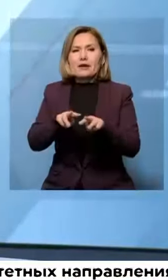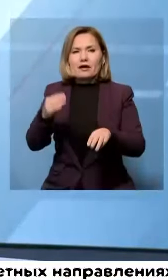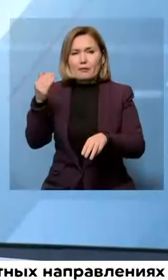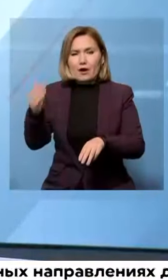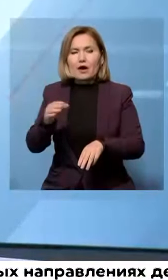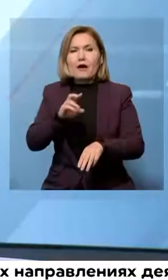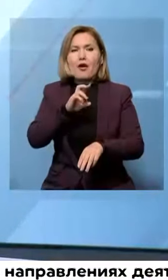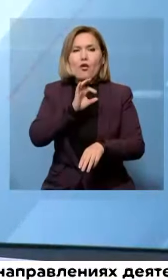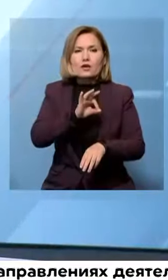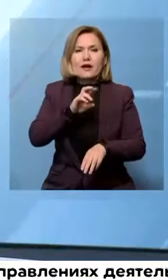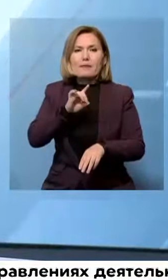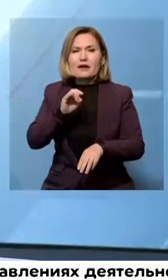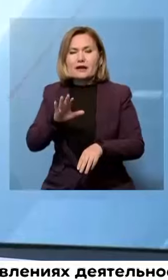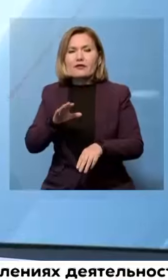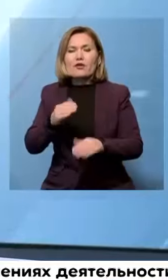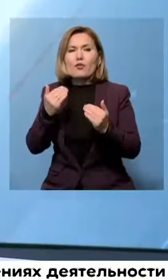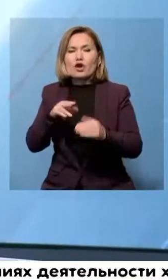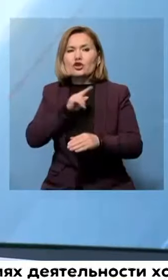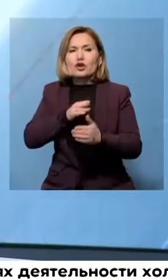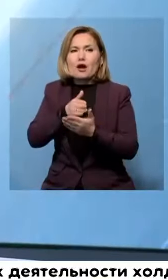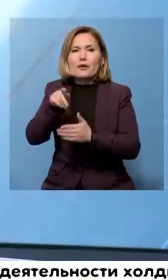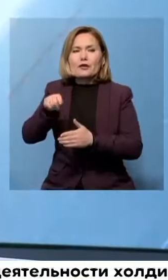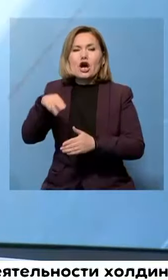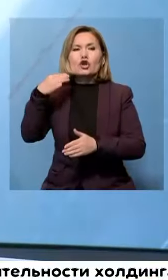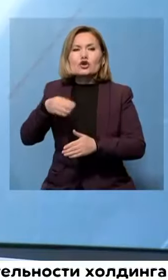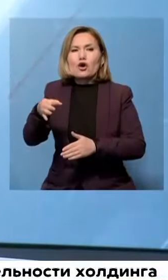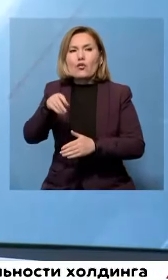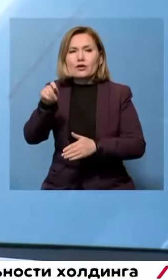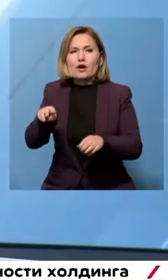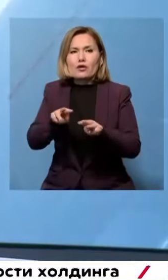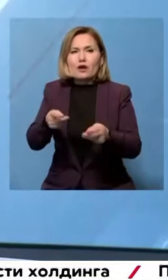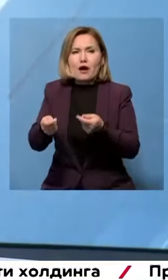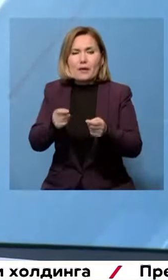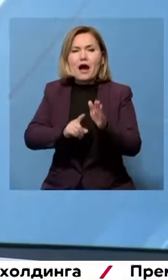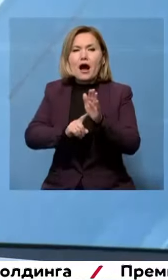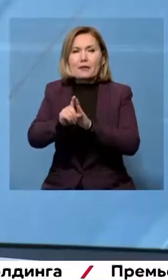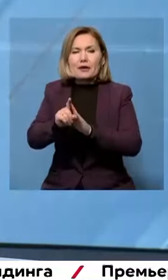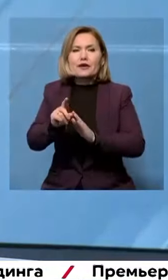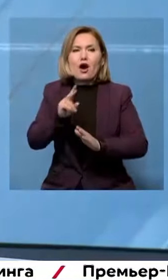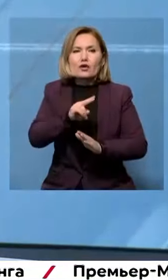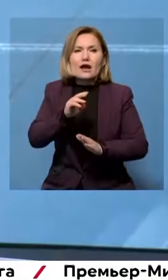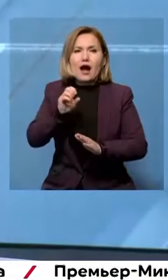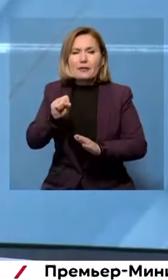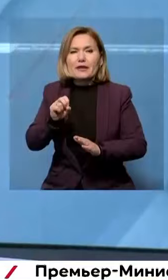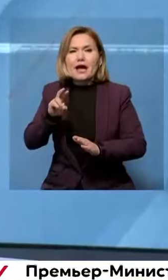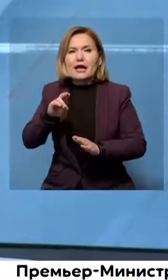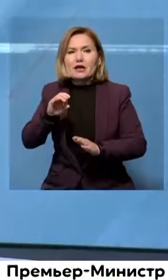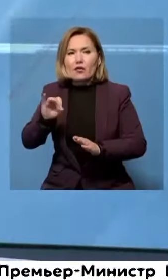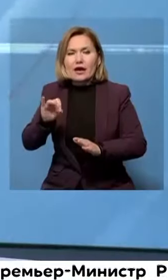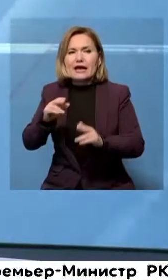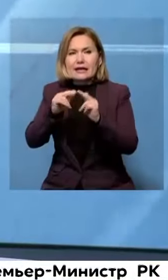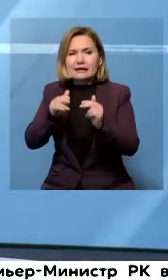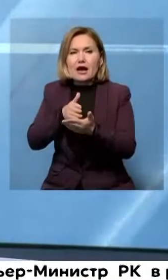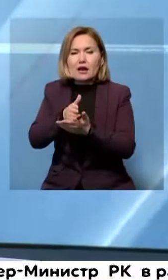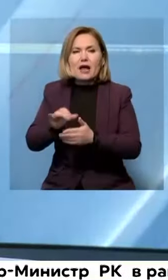Премьер-министр Олжас Бектенов бүгін жұмыс сапарымен Түркістан облысына барды. Үкімет басшысы алдымен Қожа Ахмет Ясауи кесенесіне аялдап,